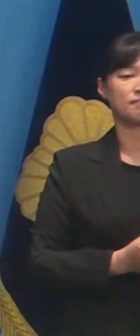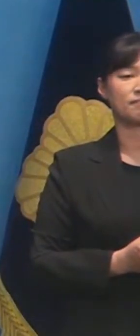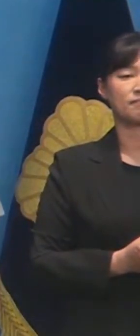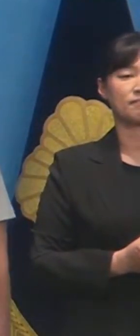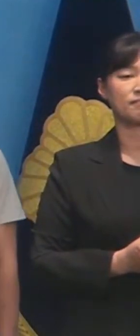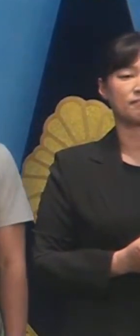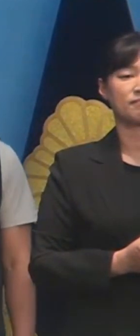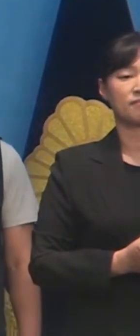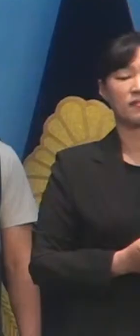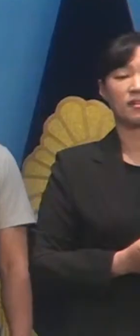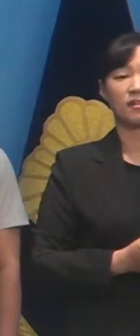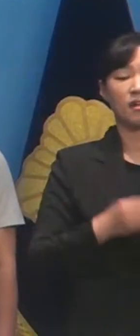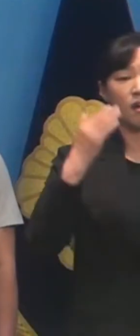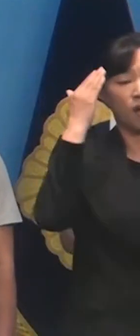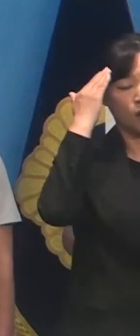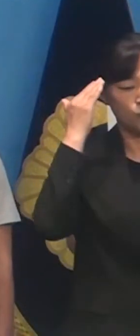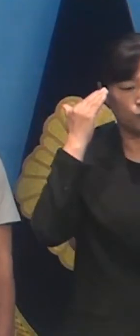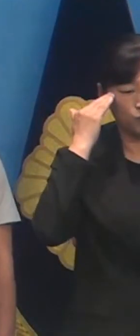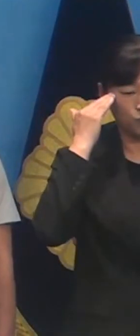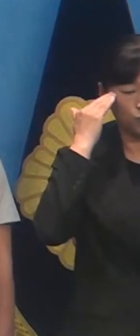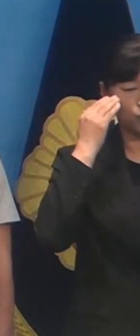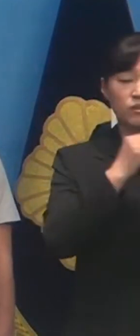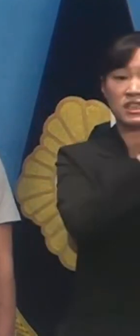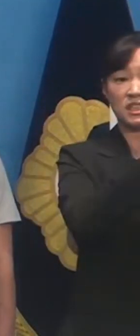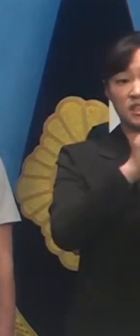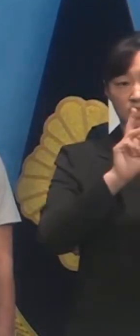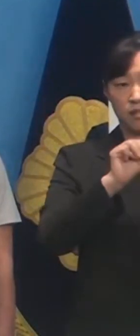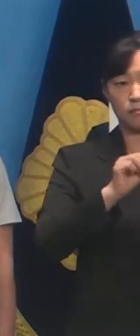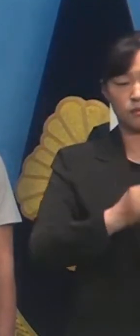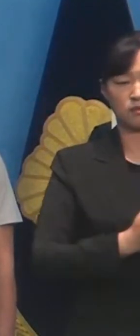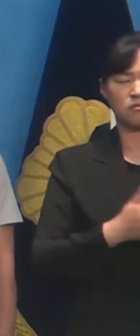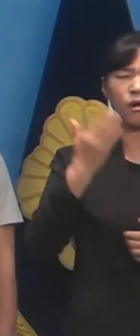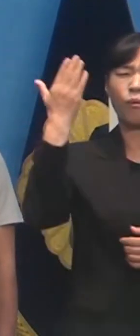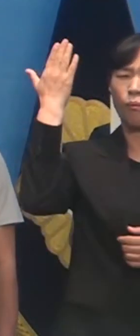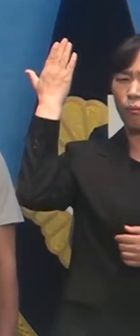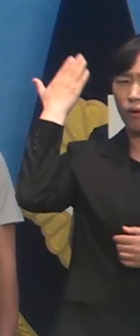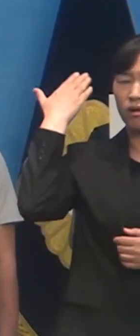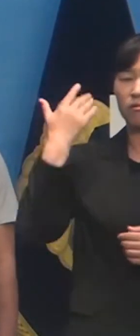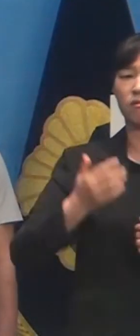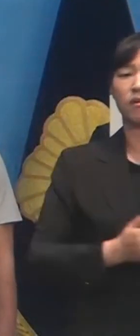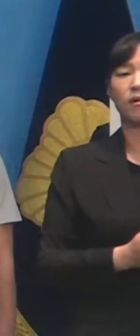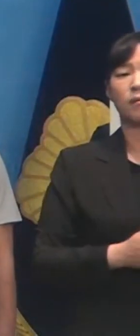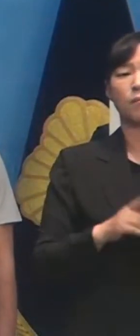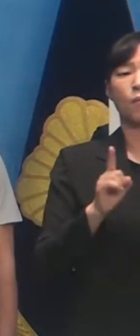예, 우리 한국 GM은 그 과거가